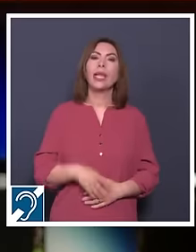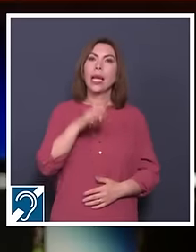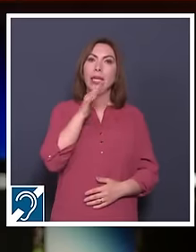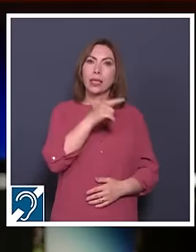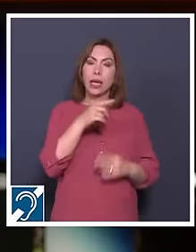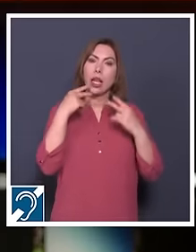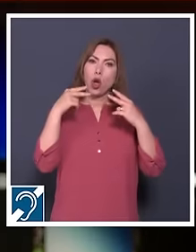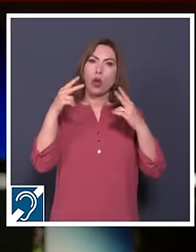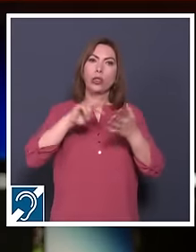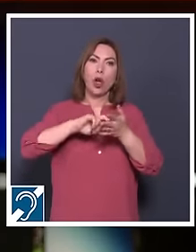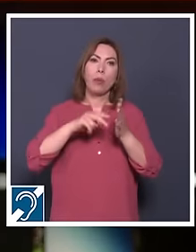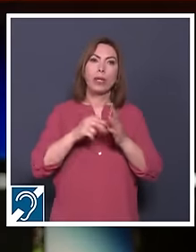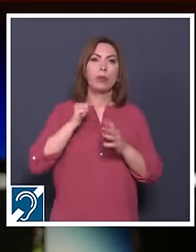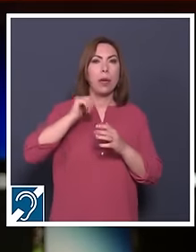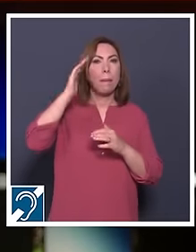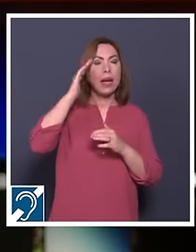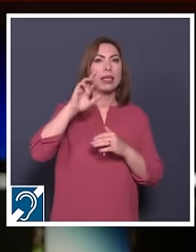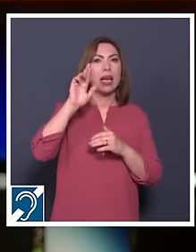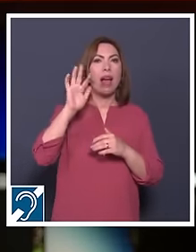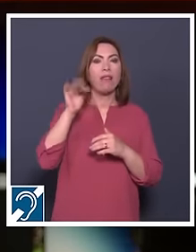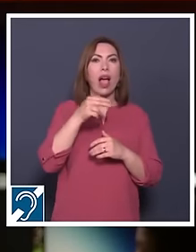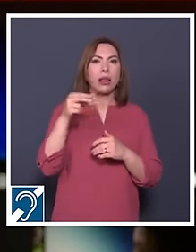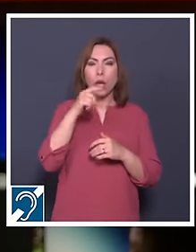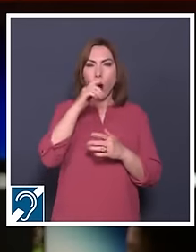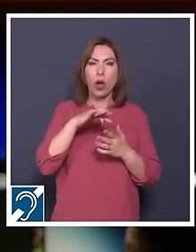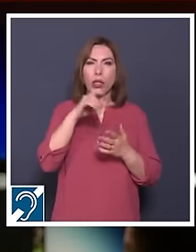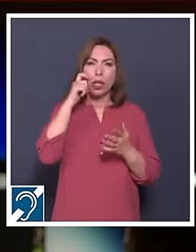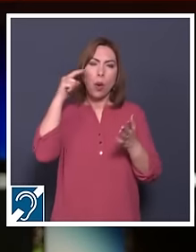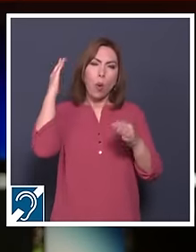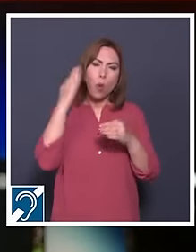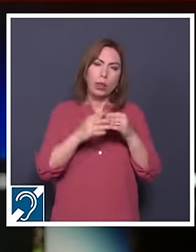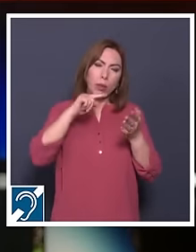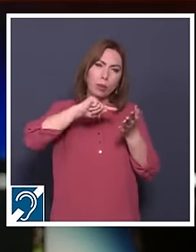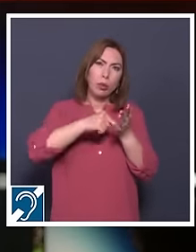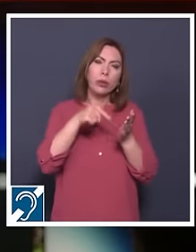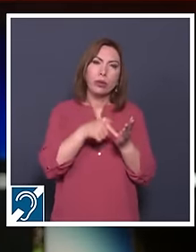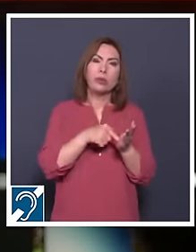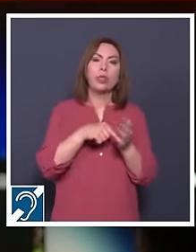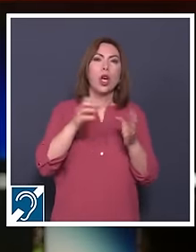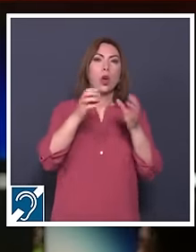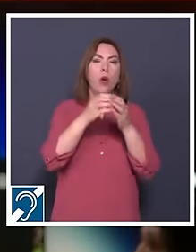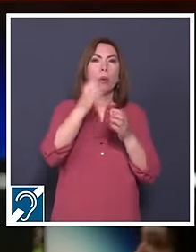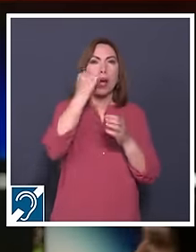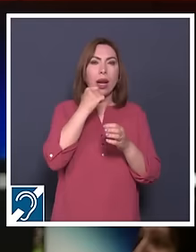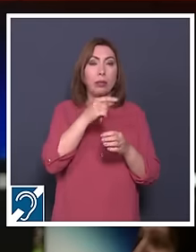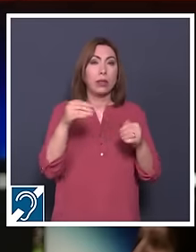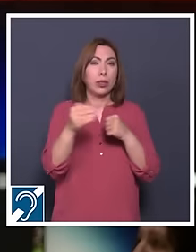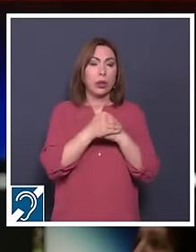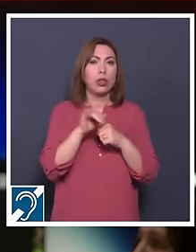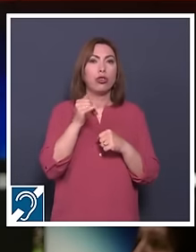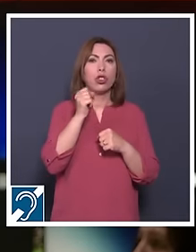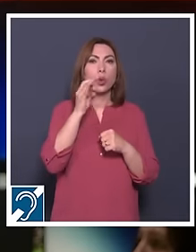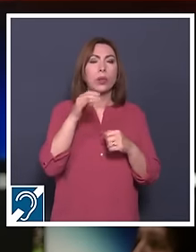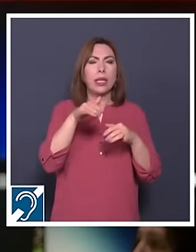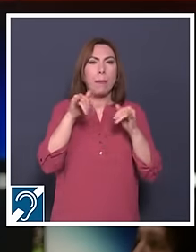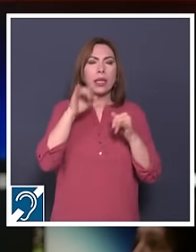Israel își continuă operațiunea militară în Rafah, oraș considerat ultimul bastion al grupării Hamas. Aici s-au refugiat însă și sute de